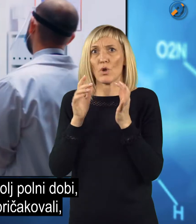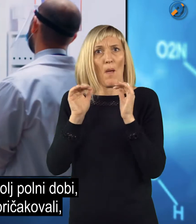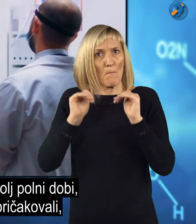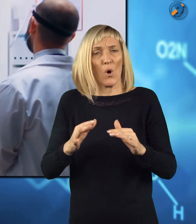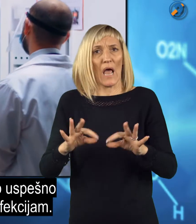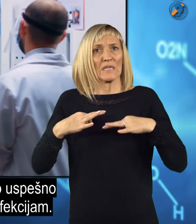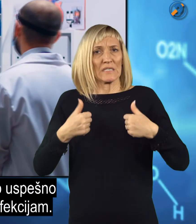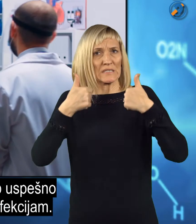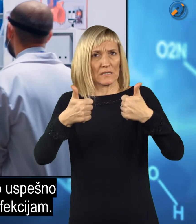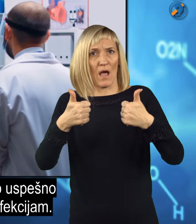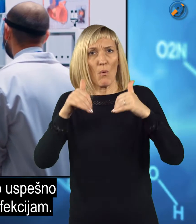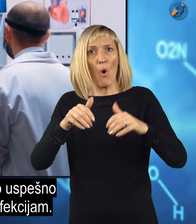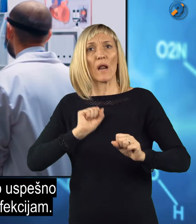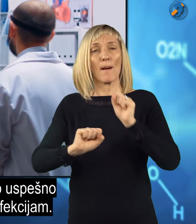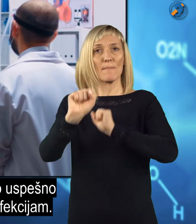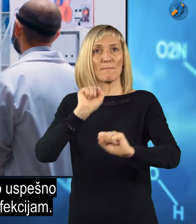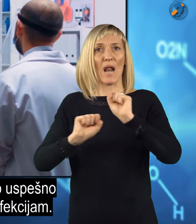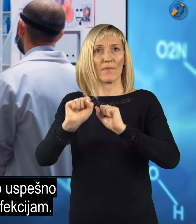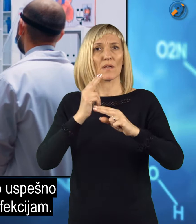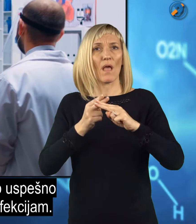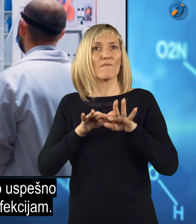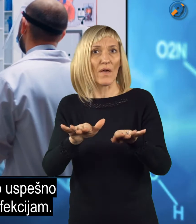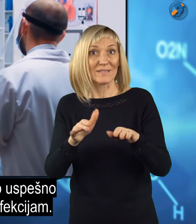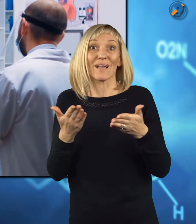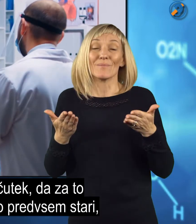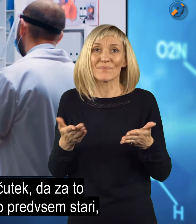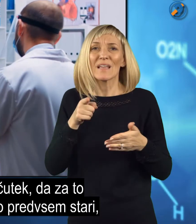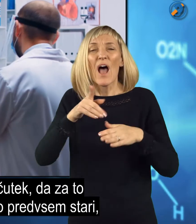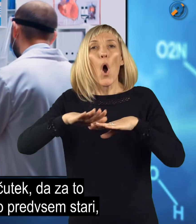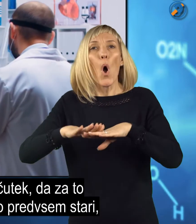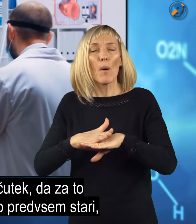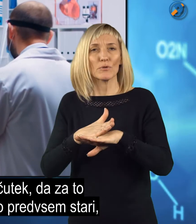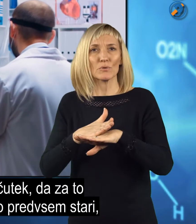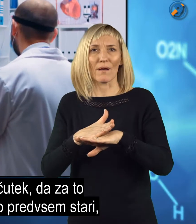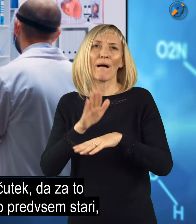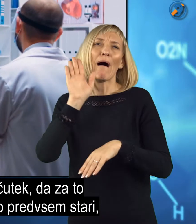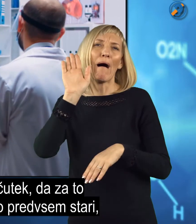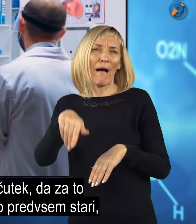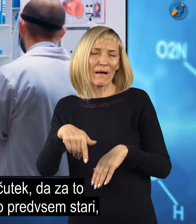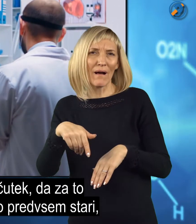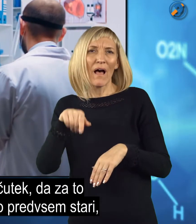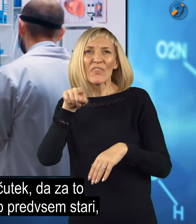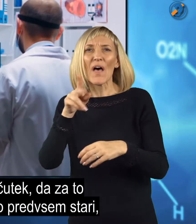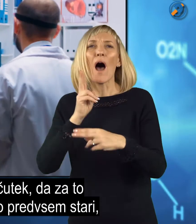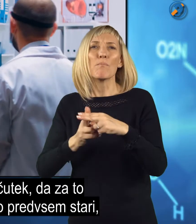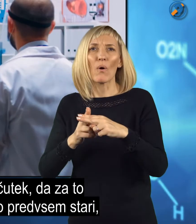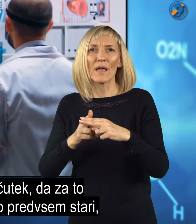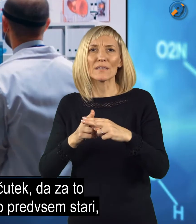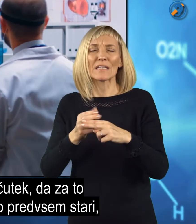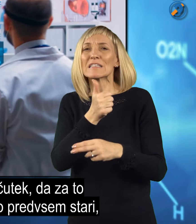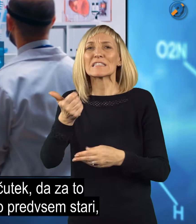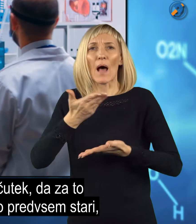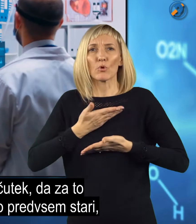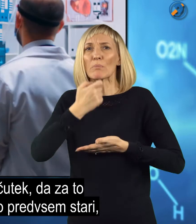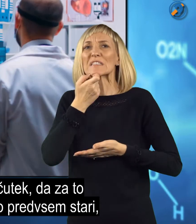lahko pričakovali, da se uspešno branimo infekcijam. Tako da tisti občutek, da sej za to boleznijo